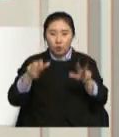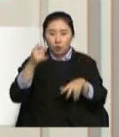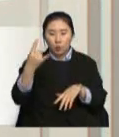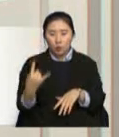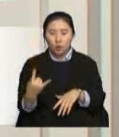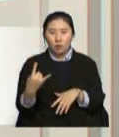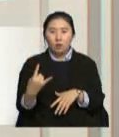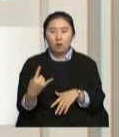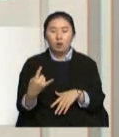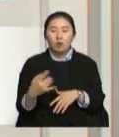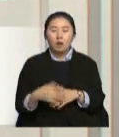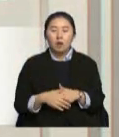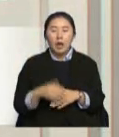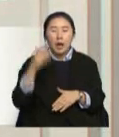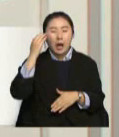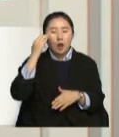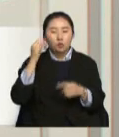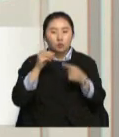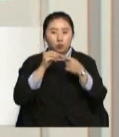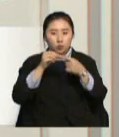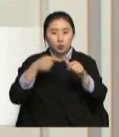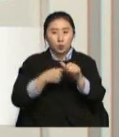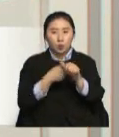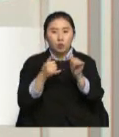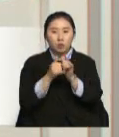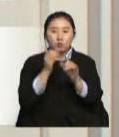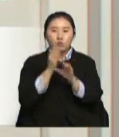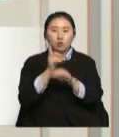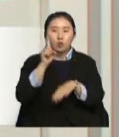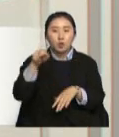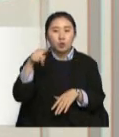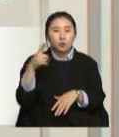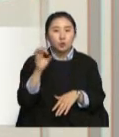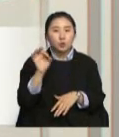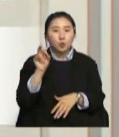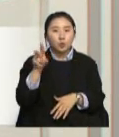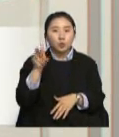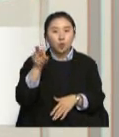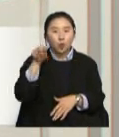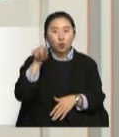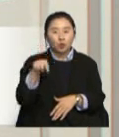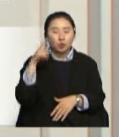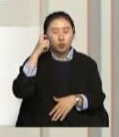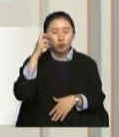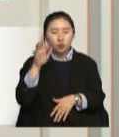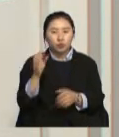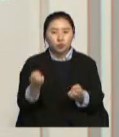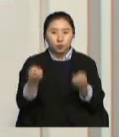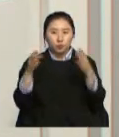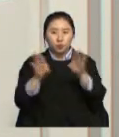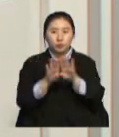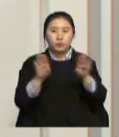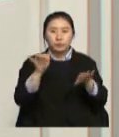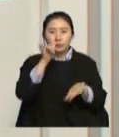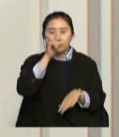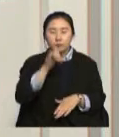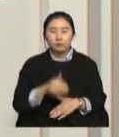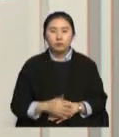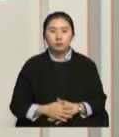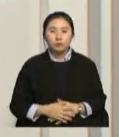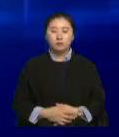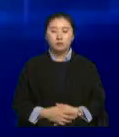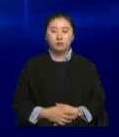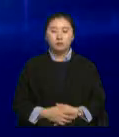열렸는데요. 한국 1세대 대표 조각가들 중 한 명인 송영수 조각가의 회고전이 개최됐습니다. 이승준 기자의